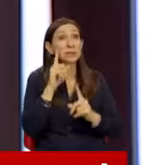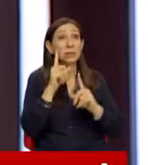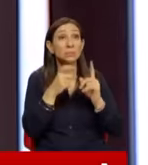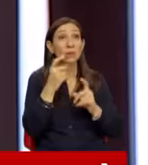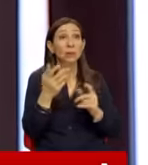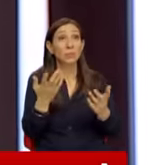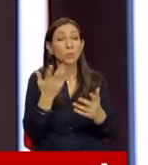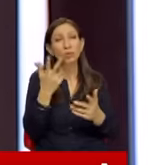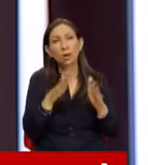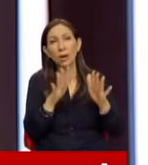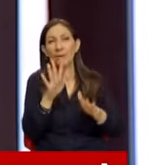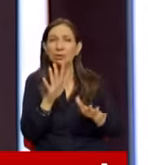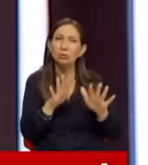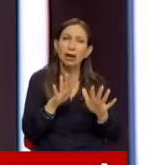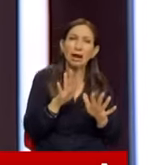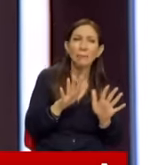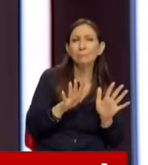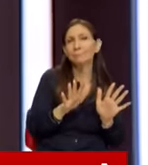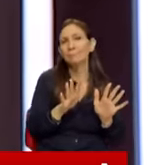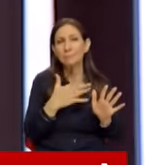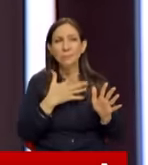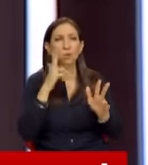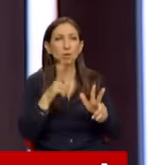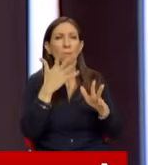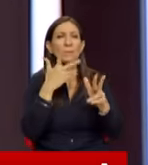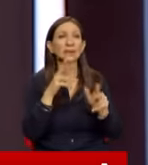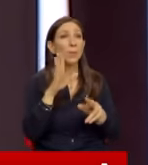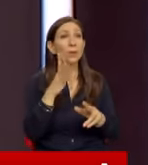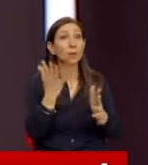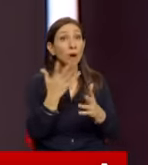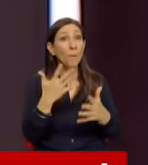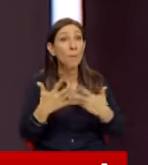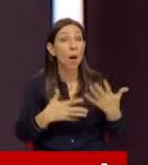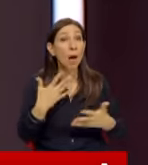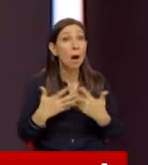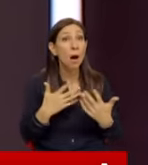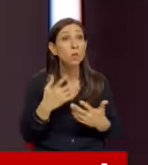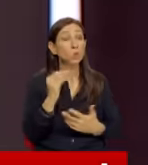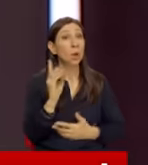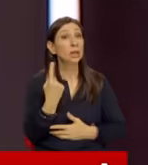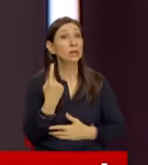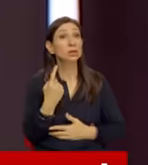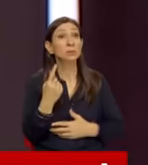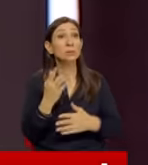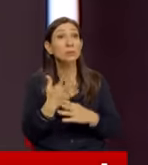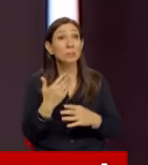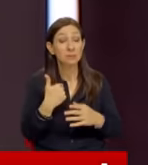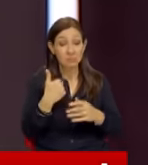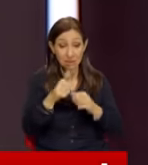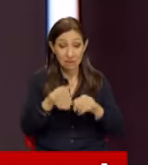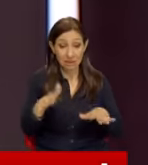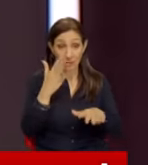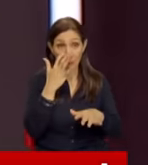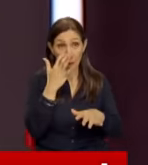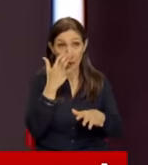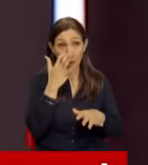Tespitler. Tabii 3 aşağı 5 yukarı aslında bizim gördüğümüze benzer bir tablo görüyorlar ama niye bu kadar ilgilendikleri bence daha enteresan. Çünkü bizim sistemimizde